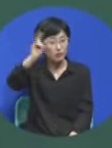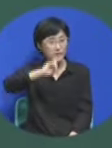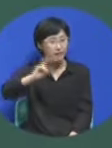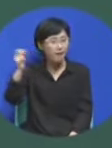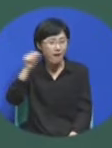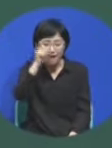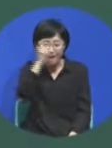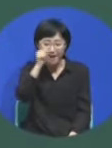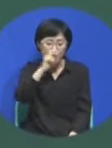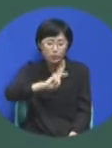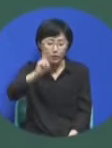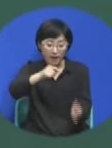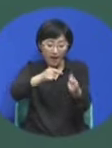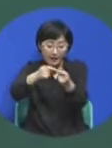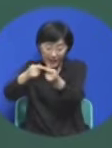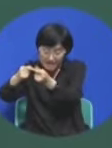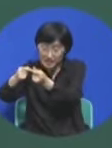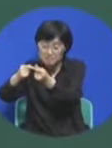가요.